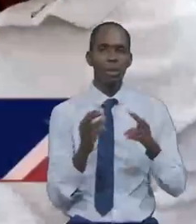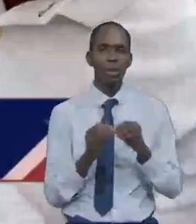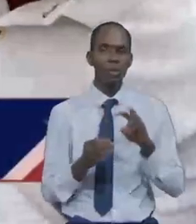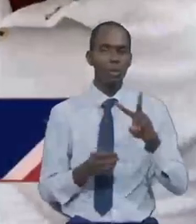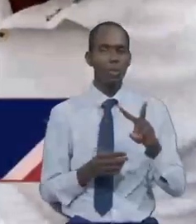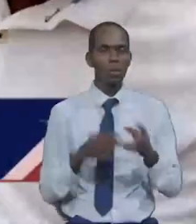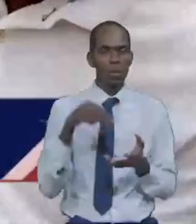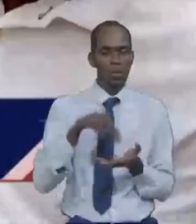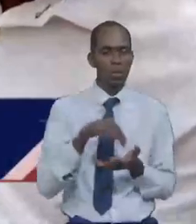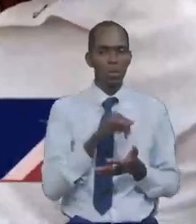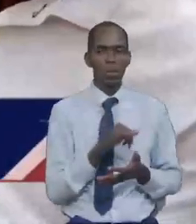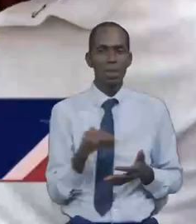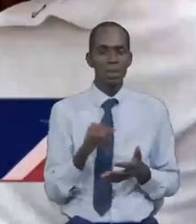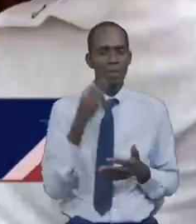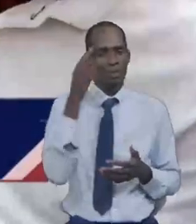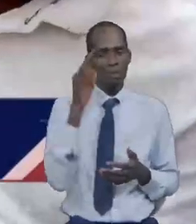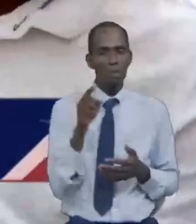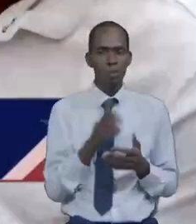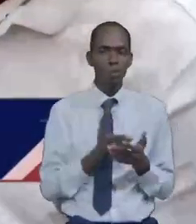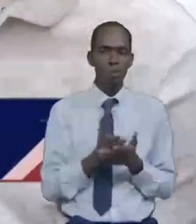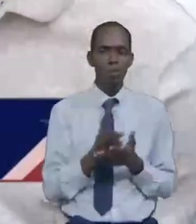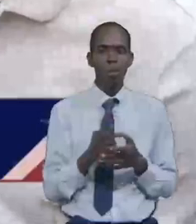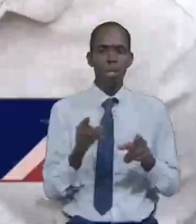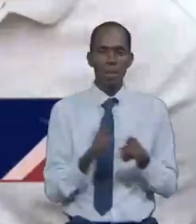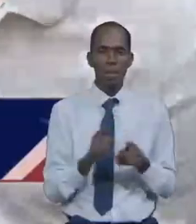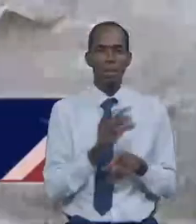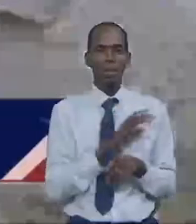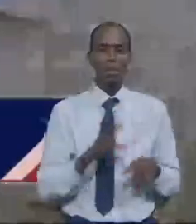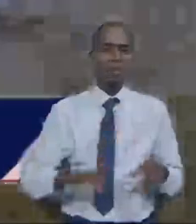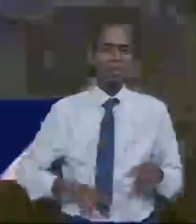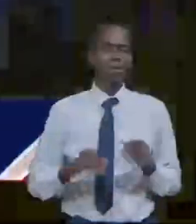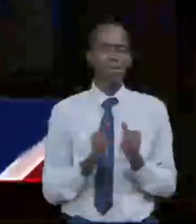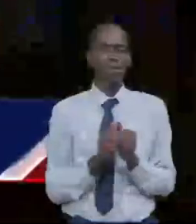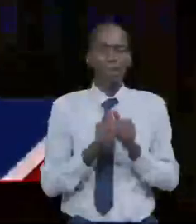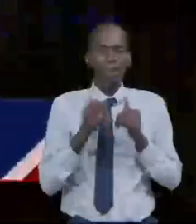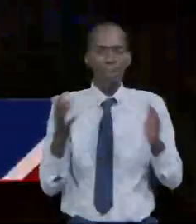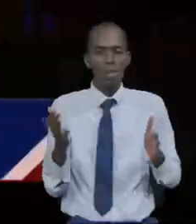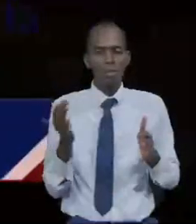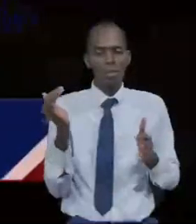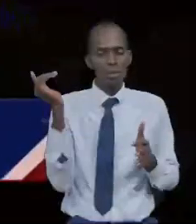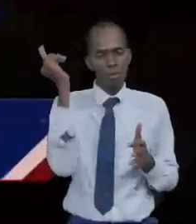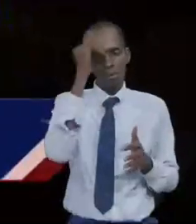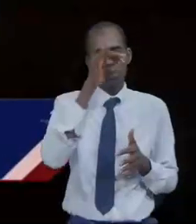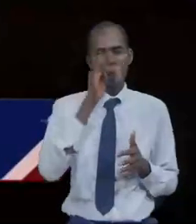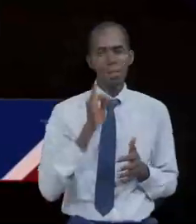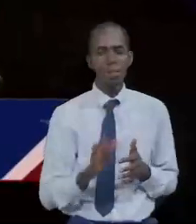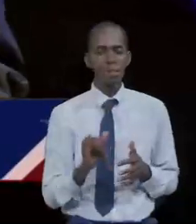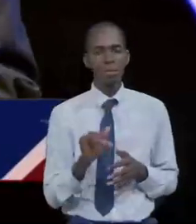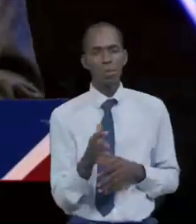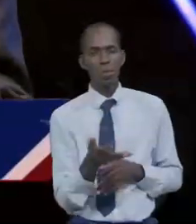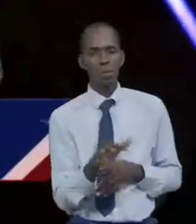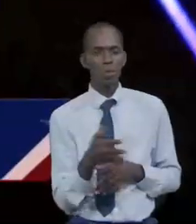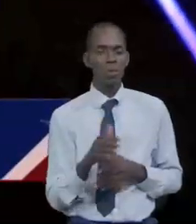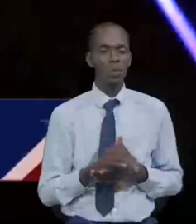ici. C'est se tenir pour la vérité comme Christ sans compromettre lâchement.